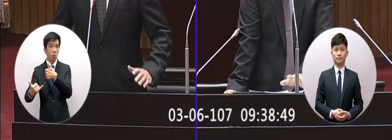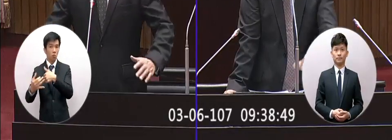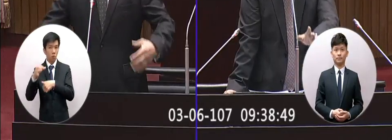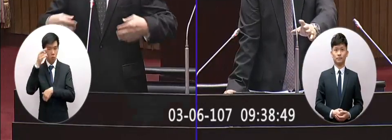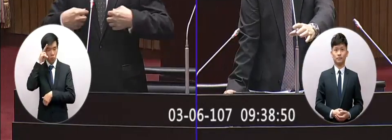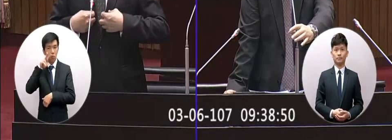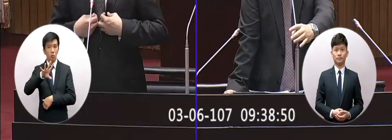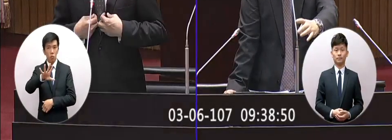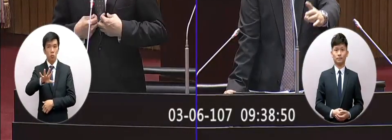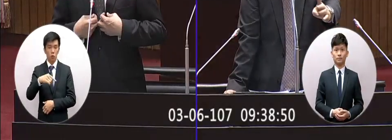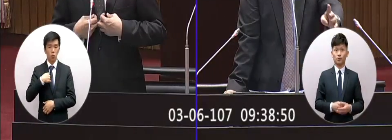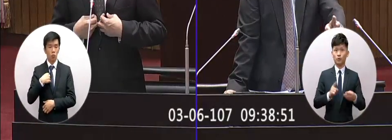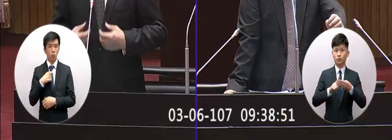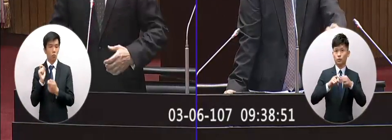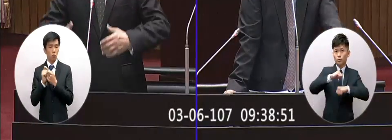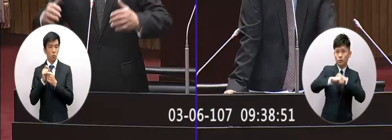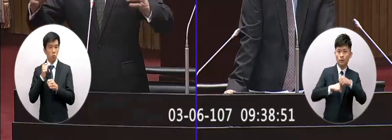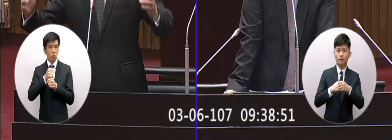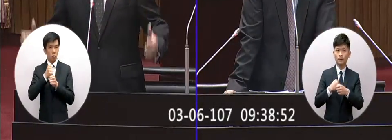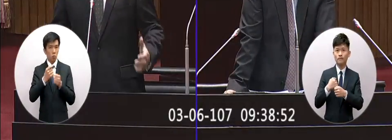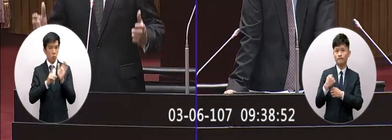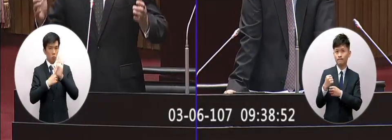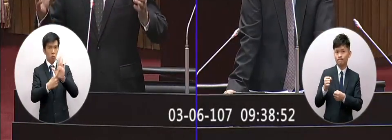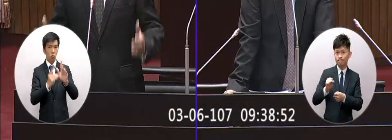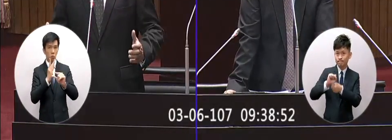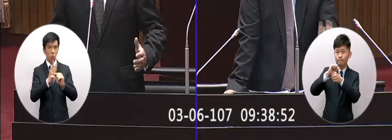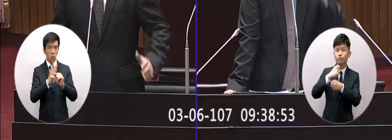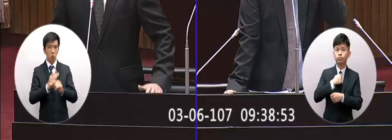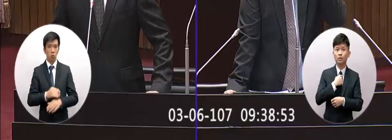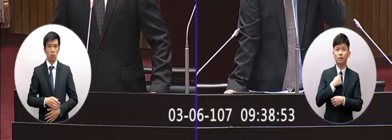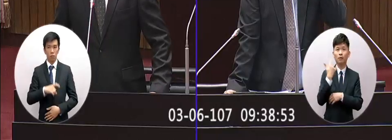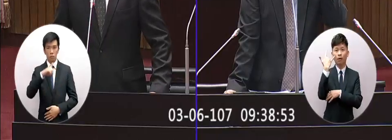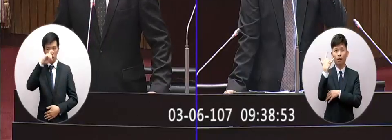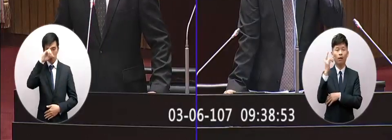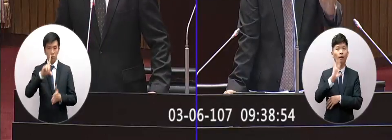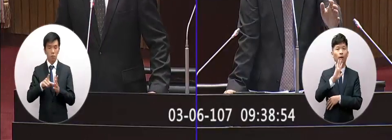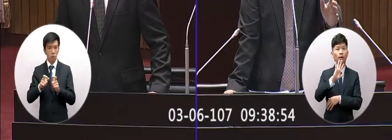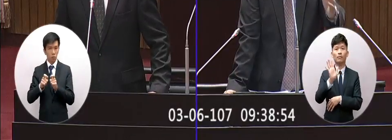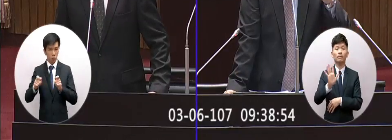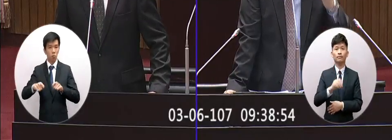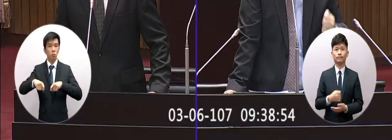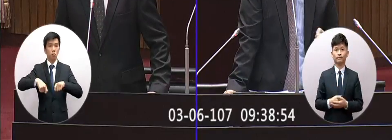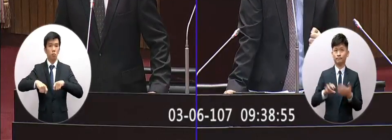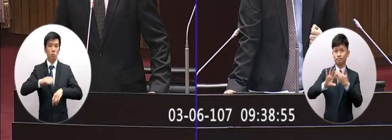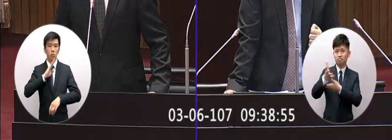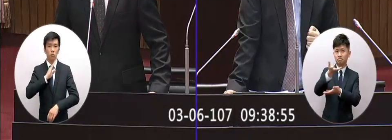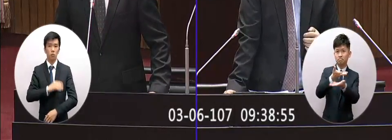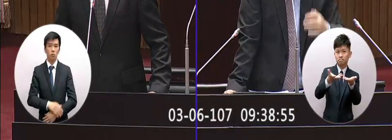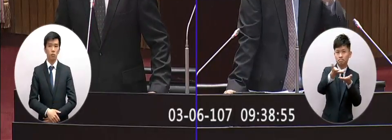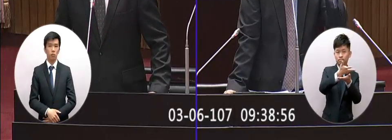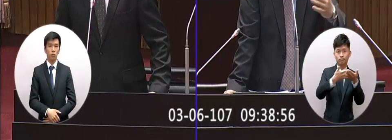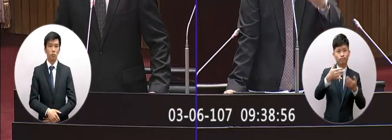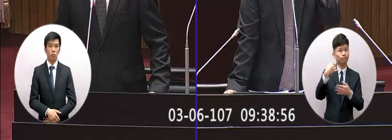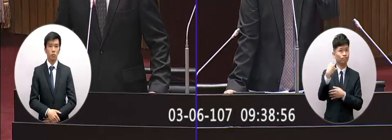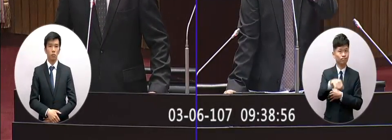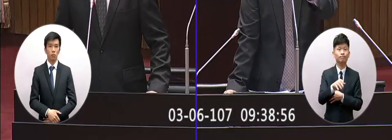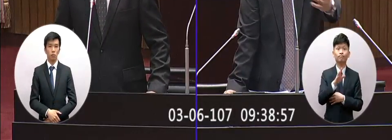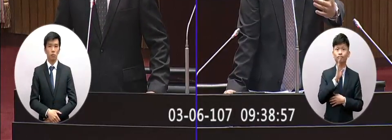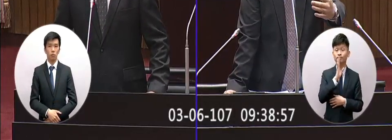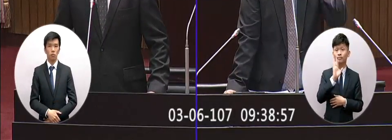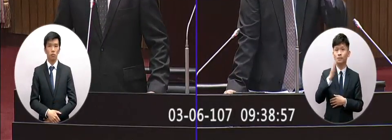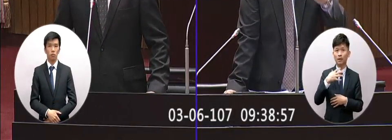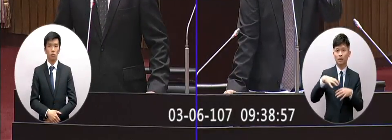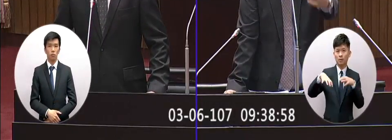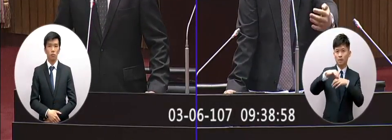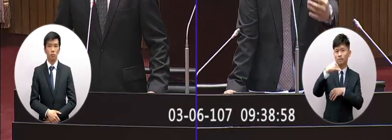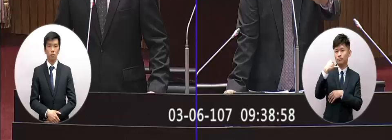中，所以这个 主动性、积极性要增加了。 整体的外交部的 战力的发挥，当然外交处境对我们是劣势，但是我们创造在不利